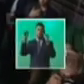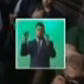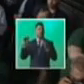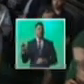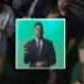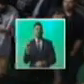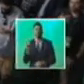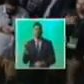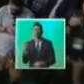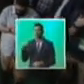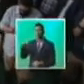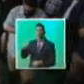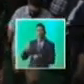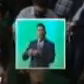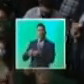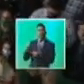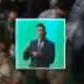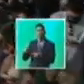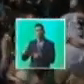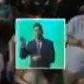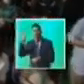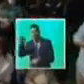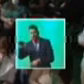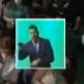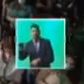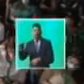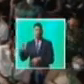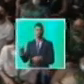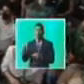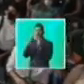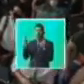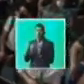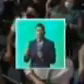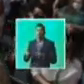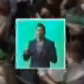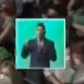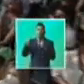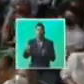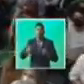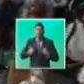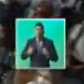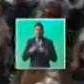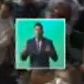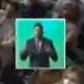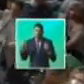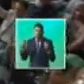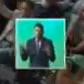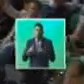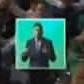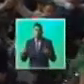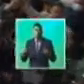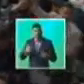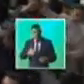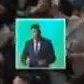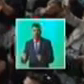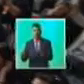το τρίτο κόμμα, το ΠΑΣΟΚ, θα είναι δεκανίκη είτε του Τσίπρα είτε του Μητσοτάκη. Επικοινωνιακά, προσέξτε, επικοινωνιακά αυτά